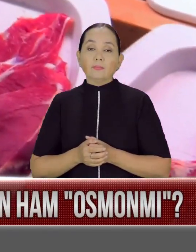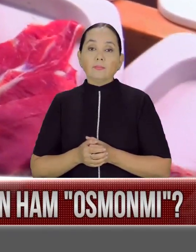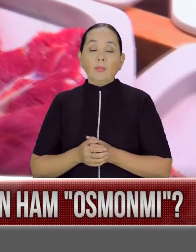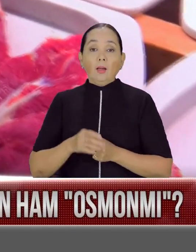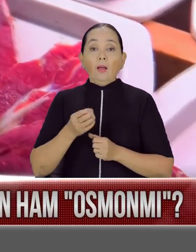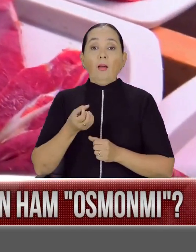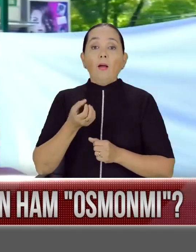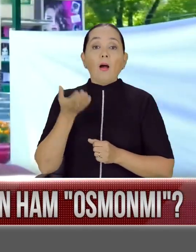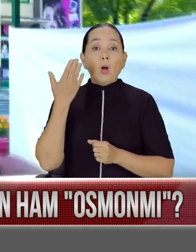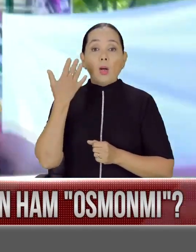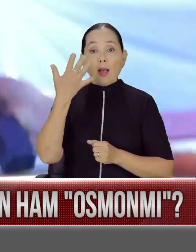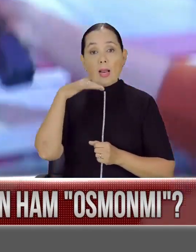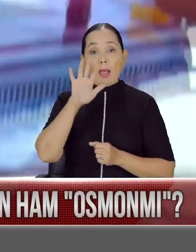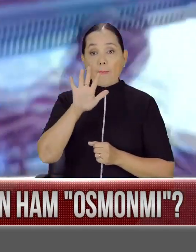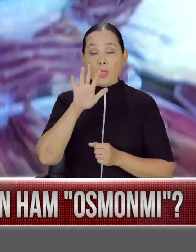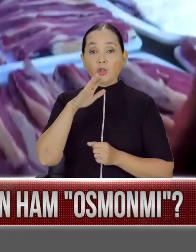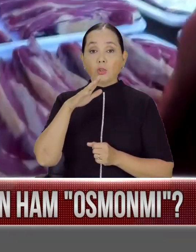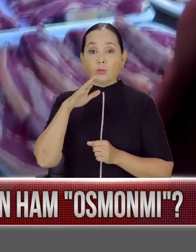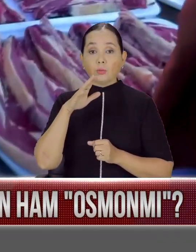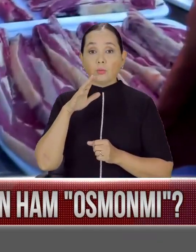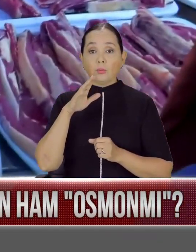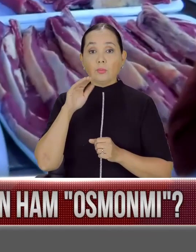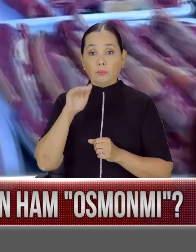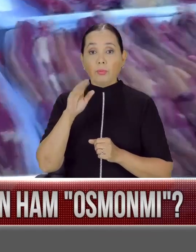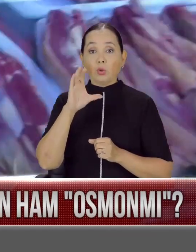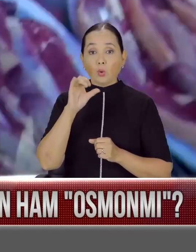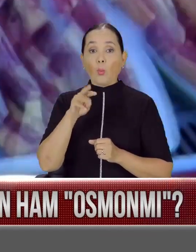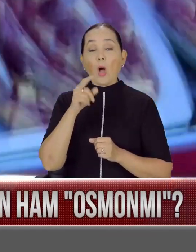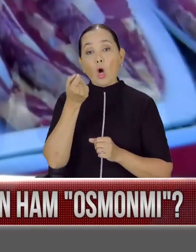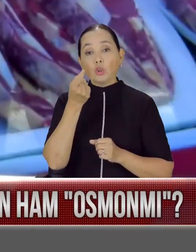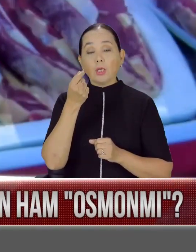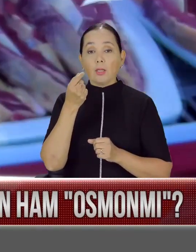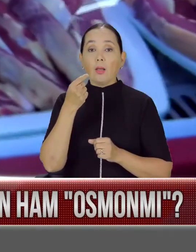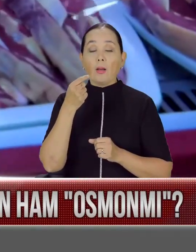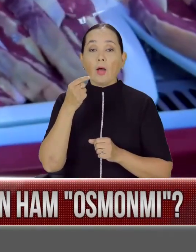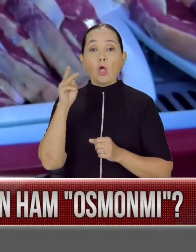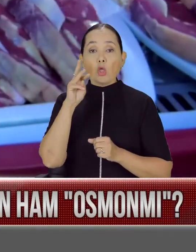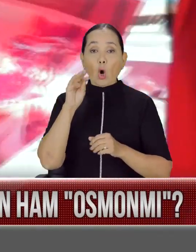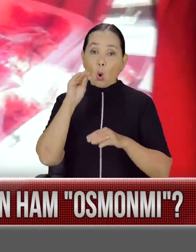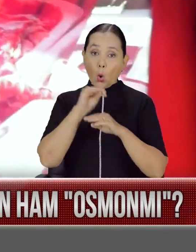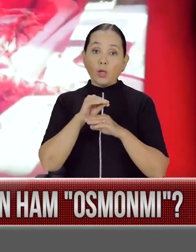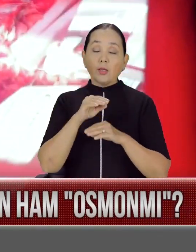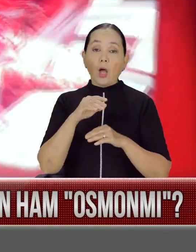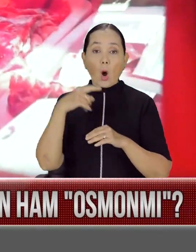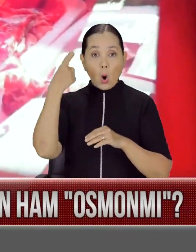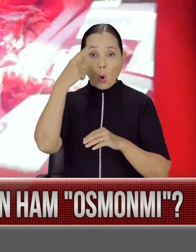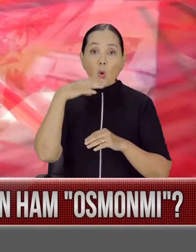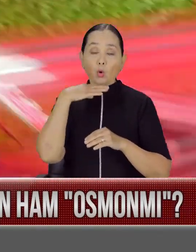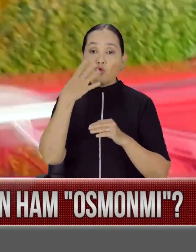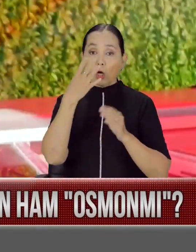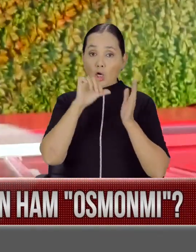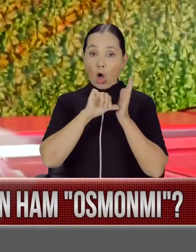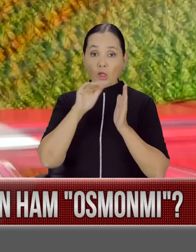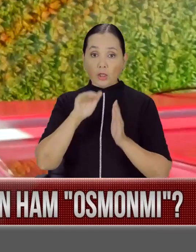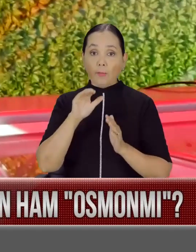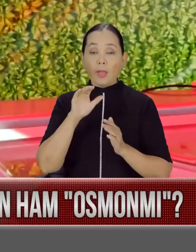Mol go'shti ular 55 mingdan bo'ldi. O'zini qo'yib beramiz ularni. Ularga azgina-azgina yo'q qo'yiladi bo'ldi mol go'shti. 55 ming. Qo'y go'shti ham shunaqa 46 ming.